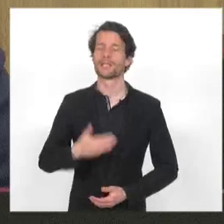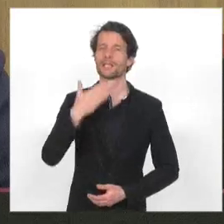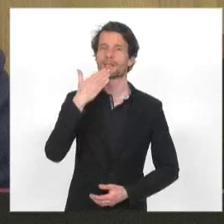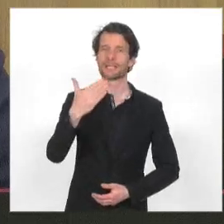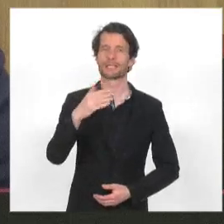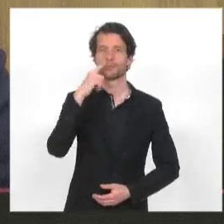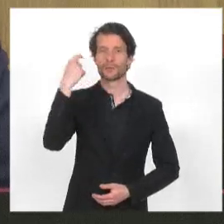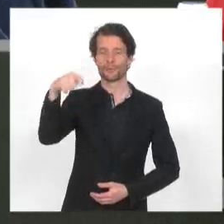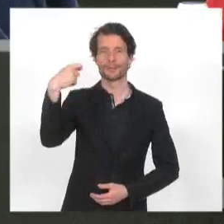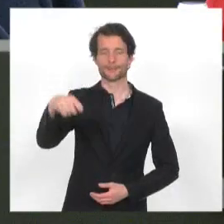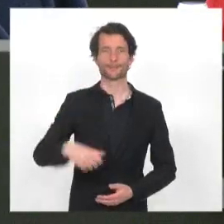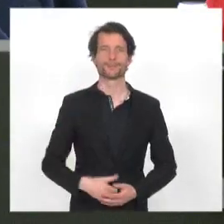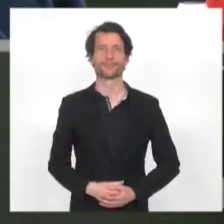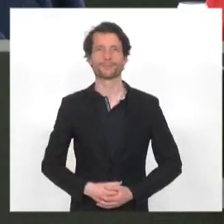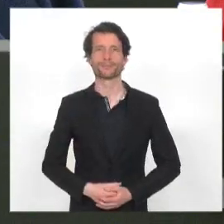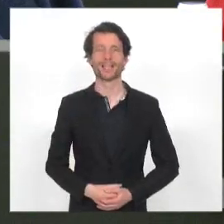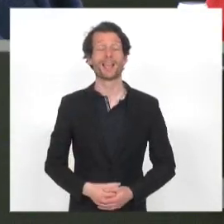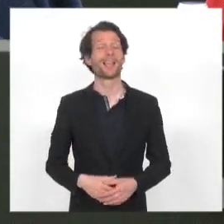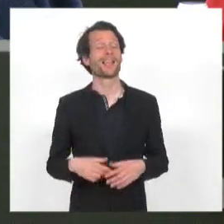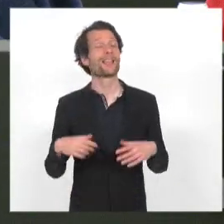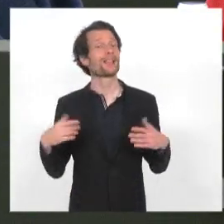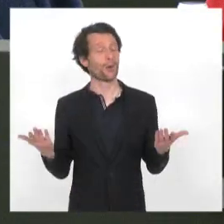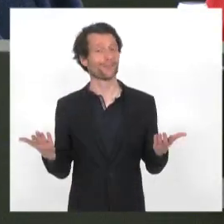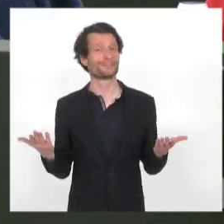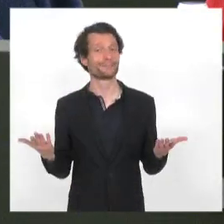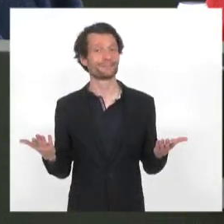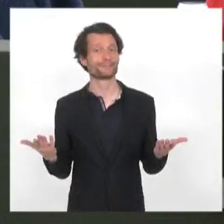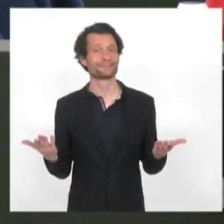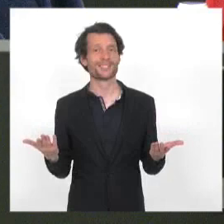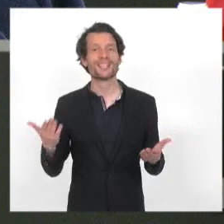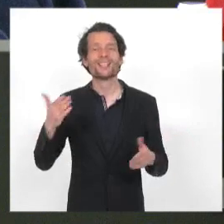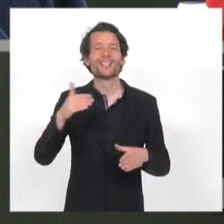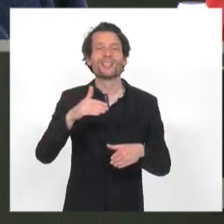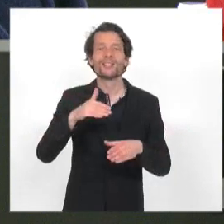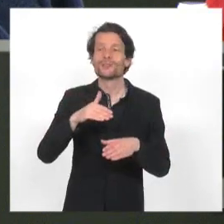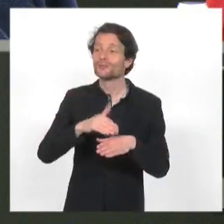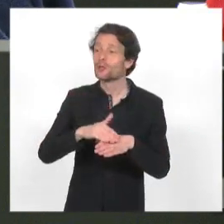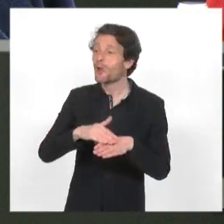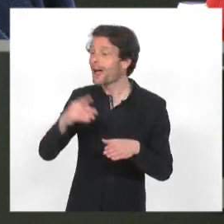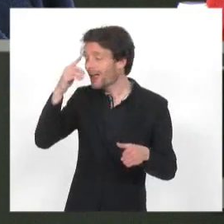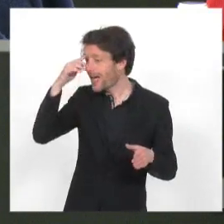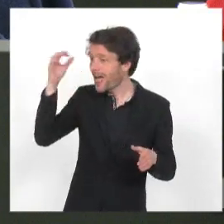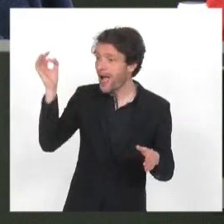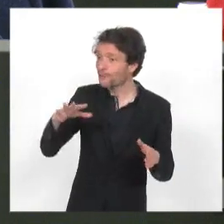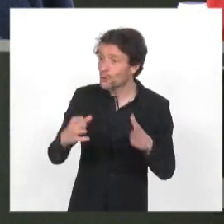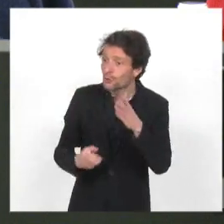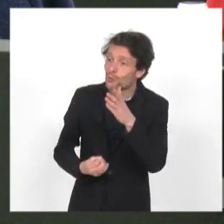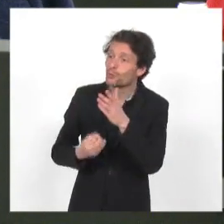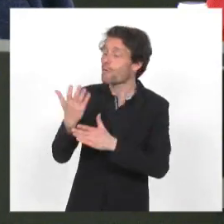Merci, Monsieur le Président. Alors, seriez-vous ce soir en train d'inventer un nouveau et improbable modèle